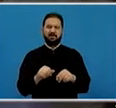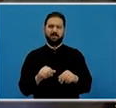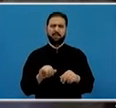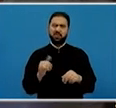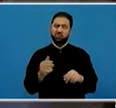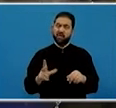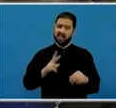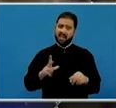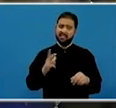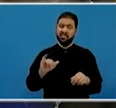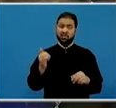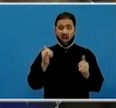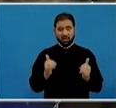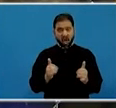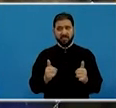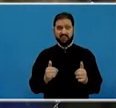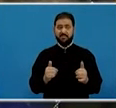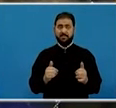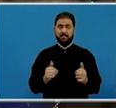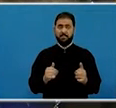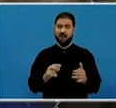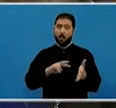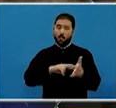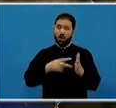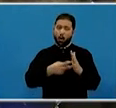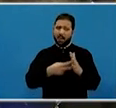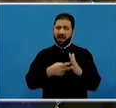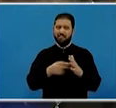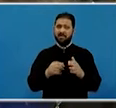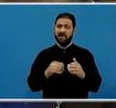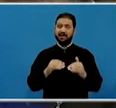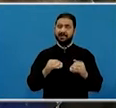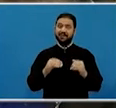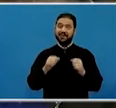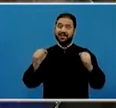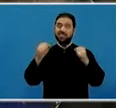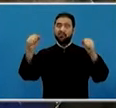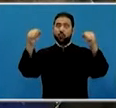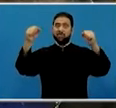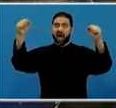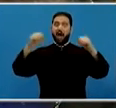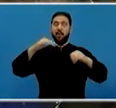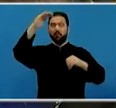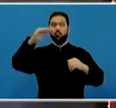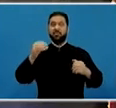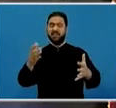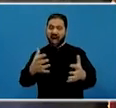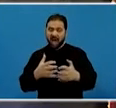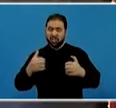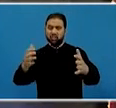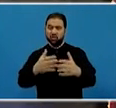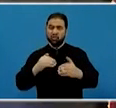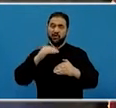și această tendință de a te dezvolta foarte mult sau de a acumula foarte mult,